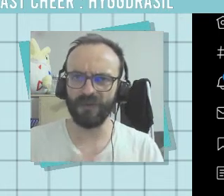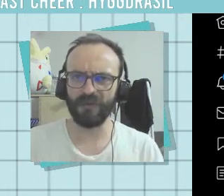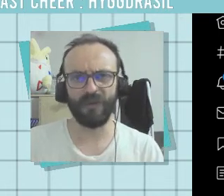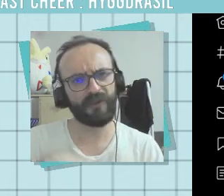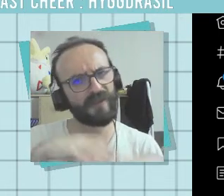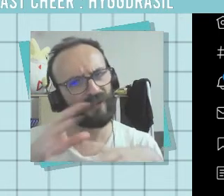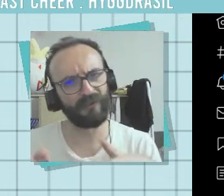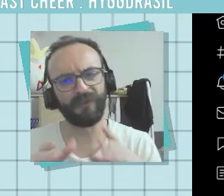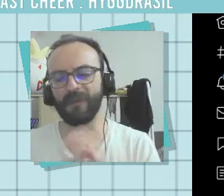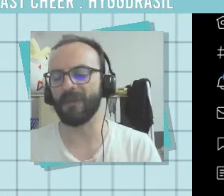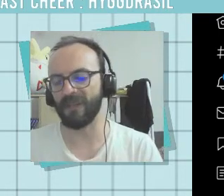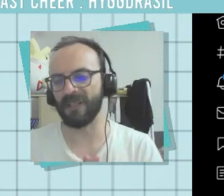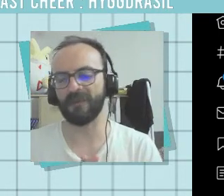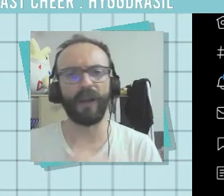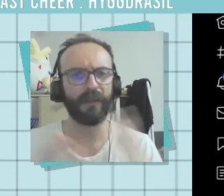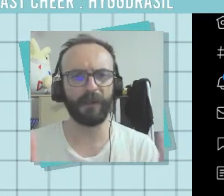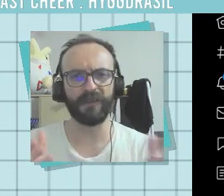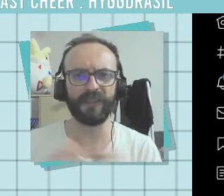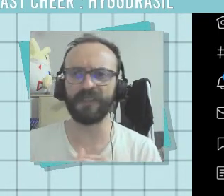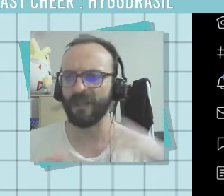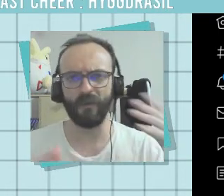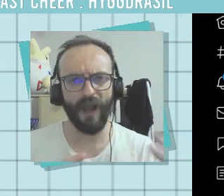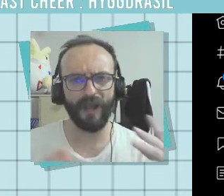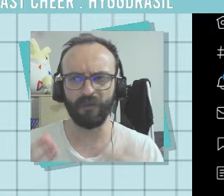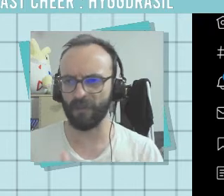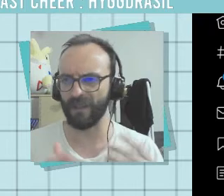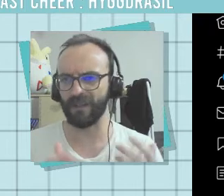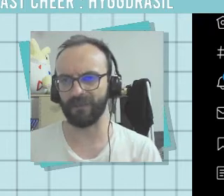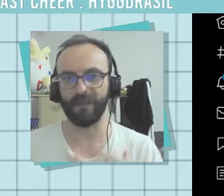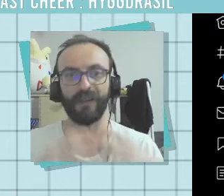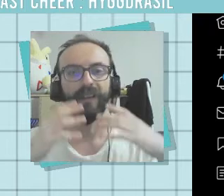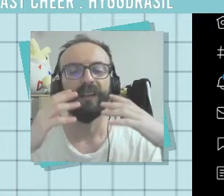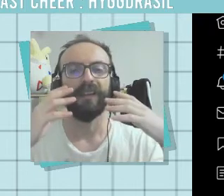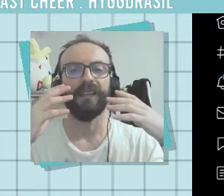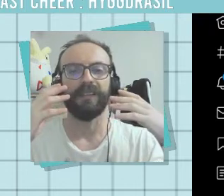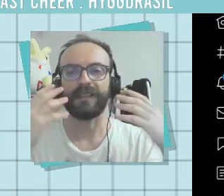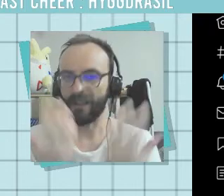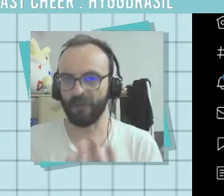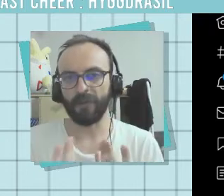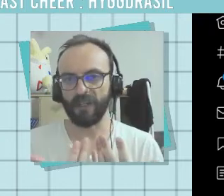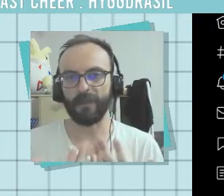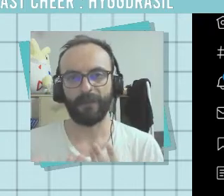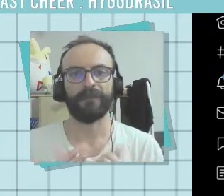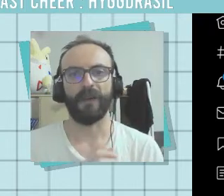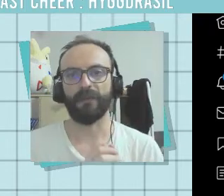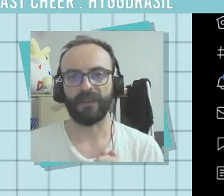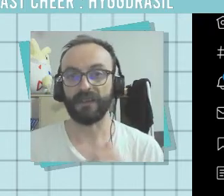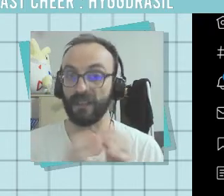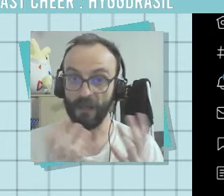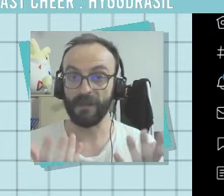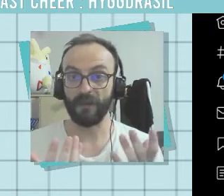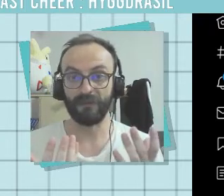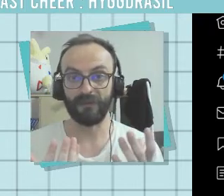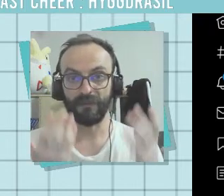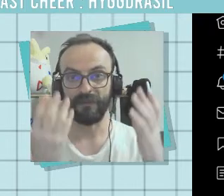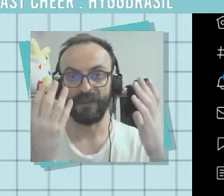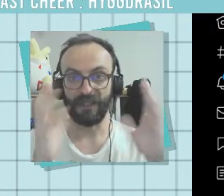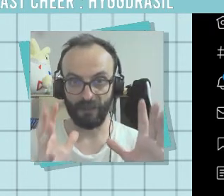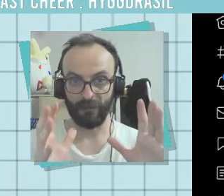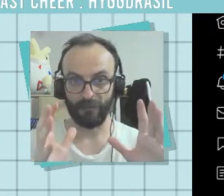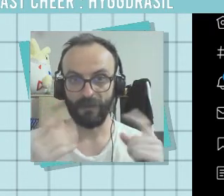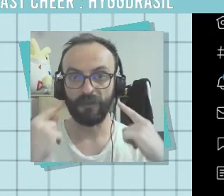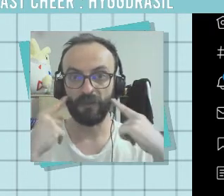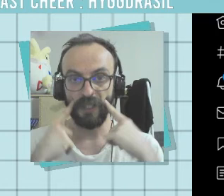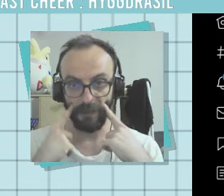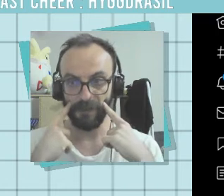truc qui ressort, soit c'est un nouveau projet et tout, avec plein de gens qui sont là, genre, waouh, trop bien et tout. Ces gants ne marchent pas, en fait. Déjà parce qu'à nouveau, c'est des